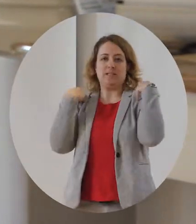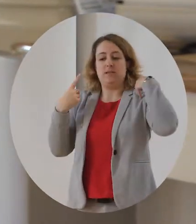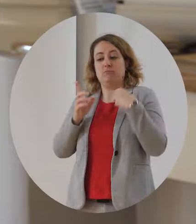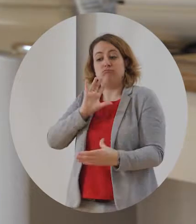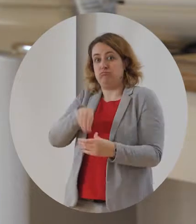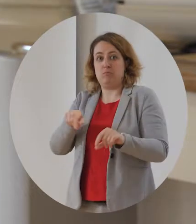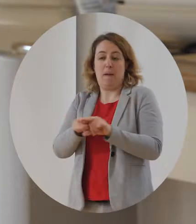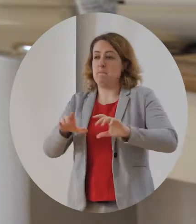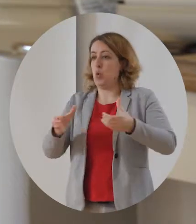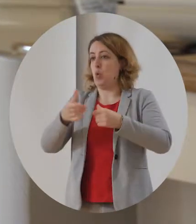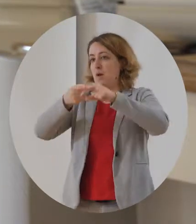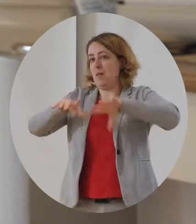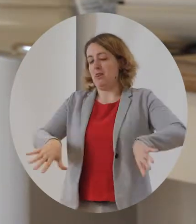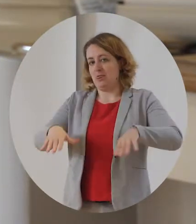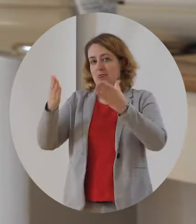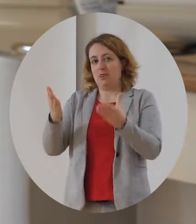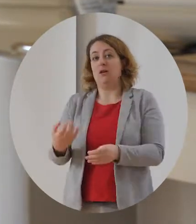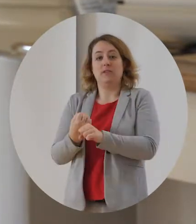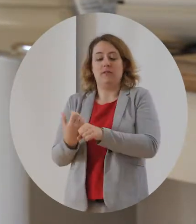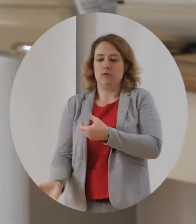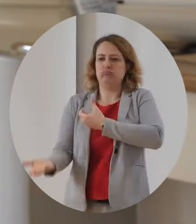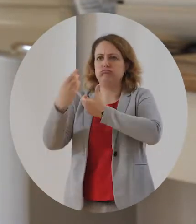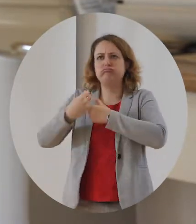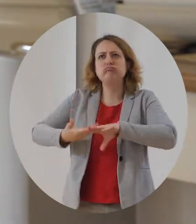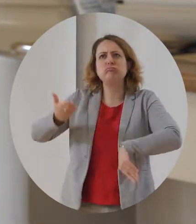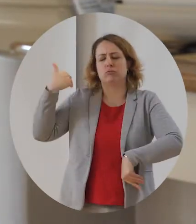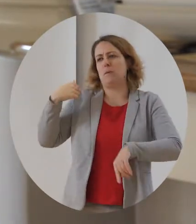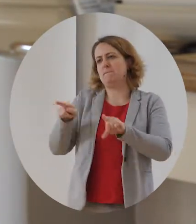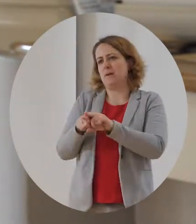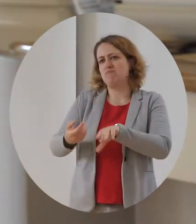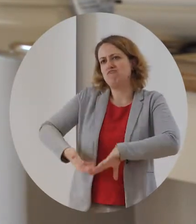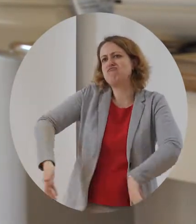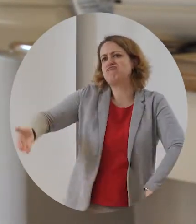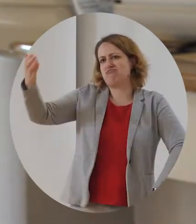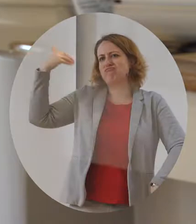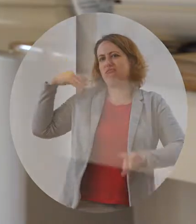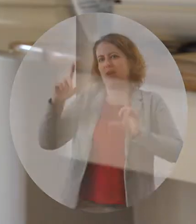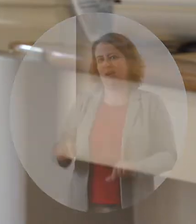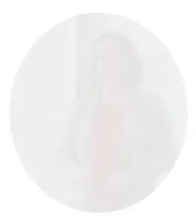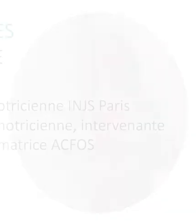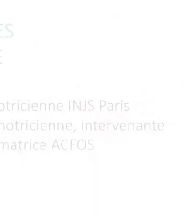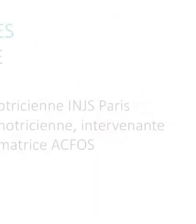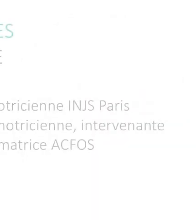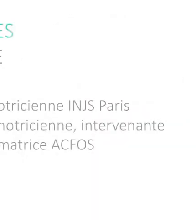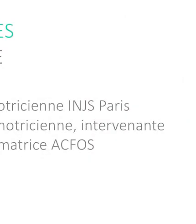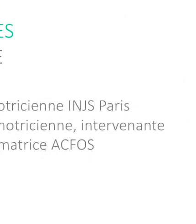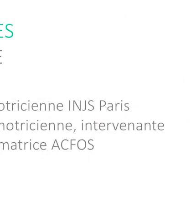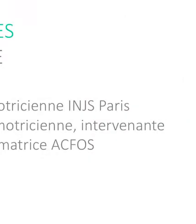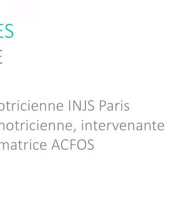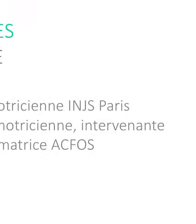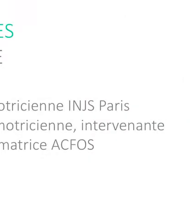appartient au groupe aussi et qui travaille avec nous depuis fort longtemps également. Voilà.